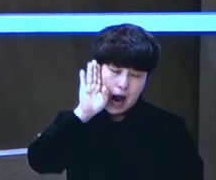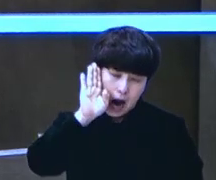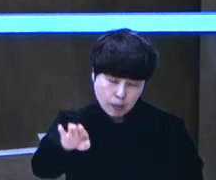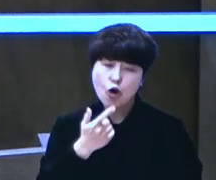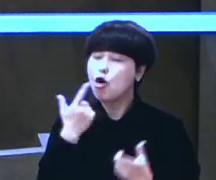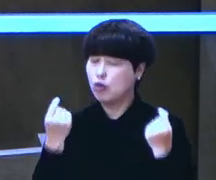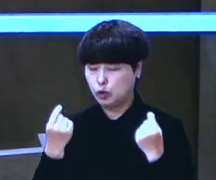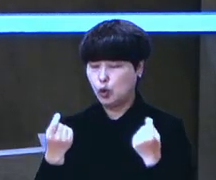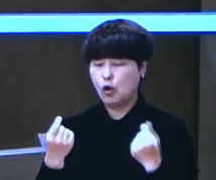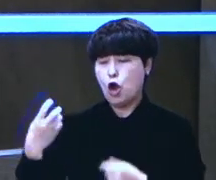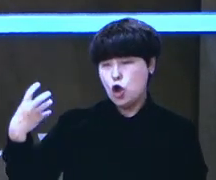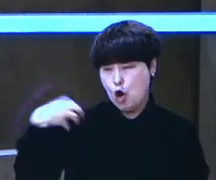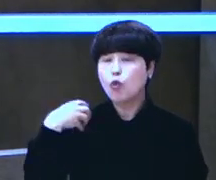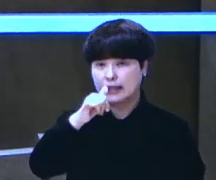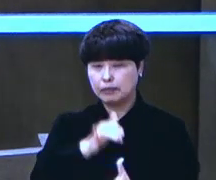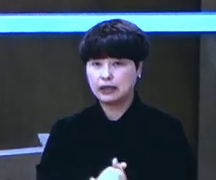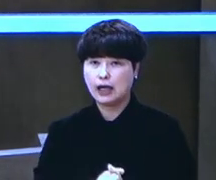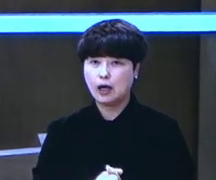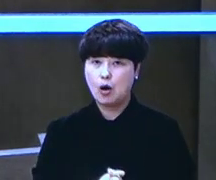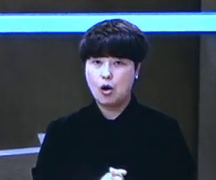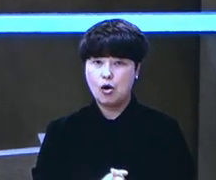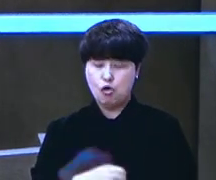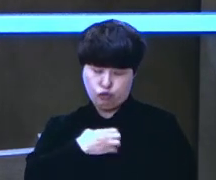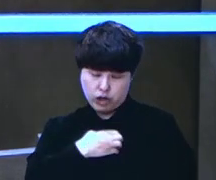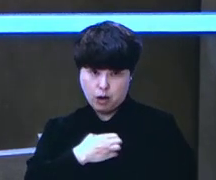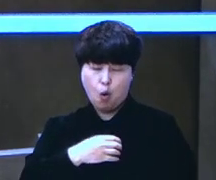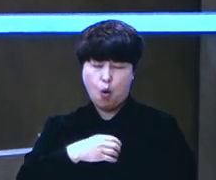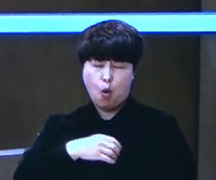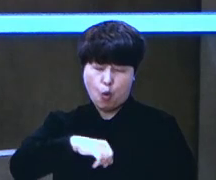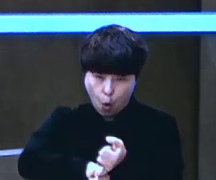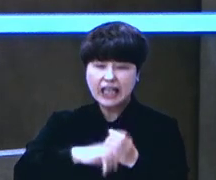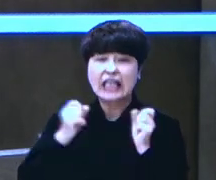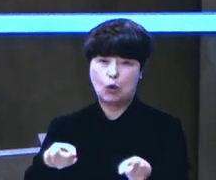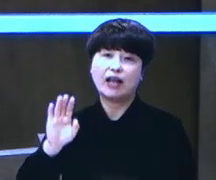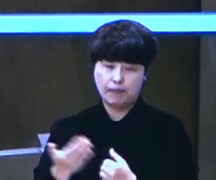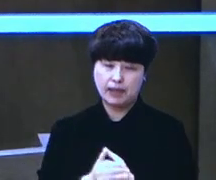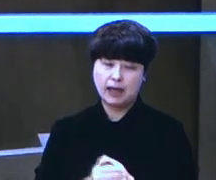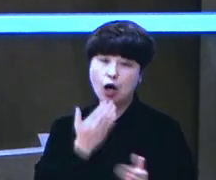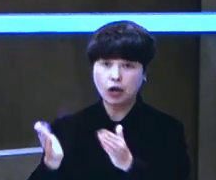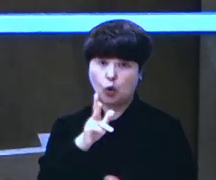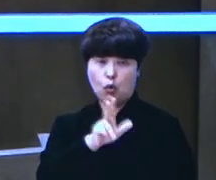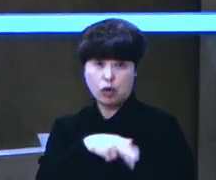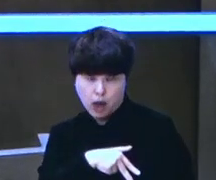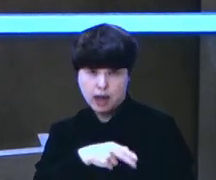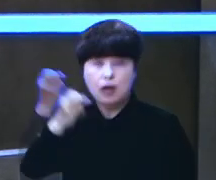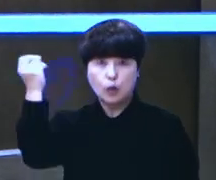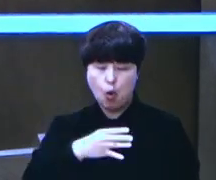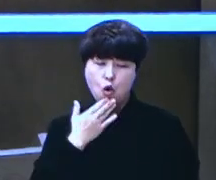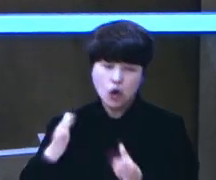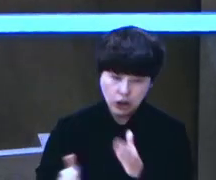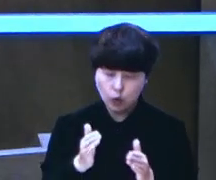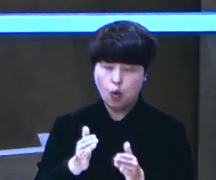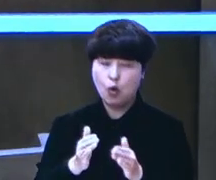갑니다. 위기는 곧 기회라는 말이 있습니다. 경기도 의회, 경기도, 민간